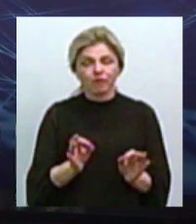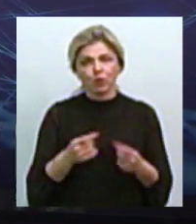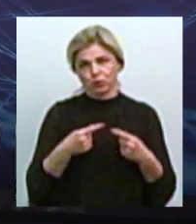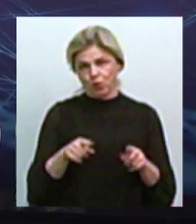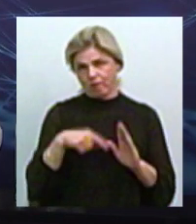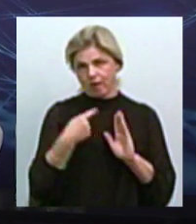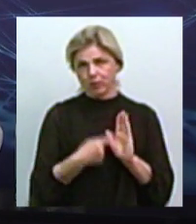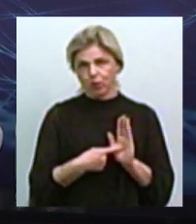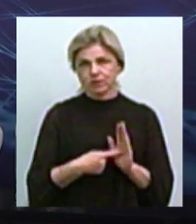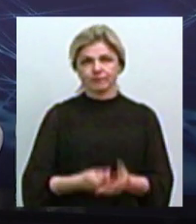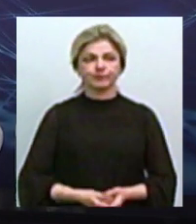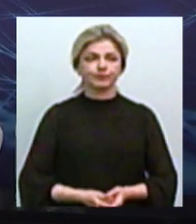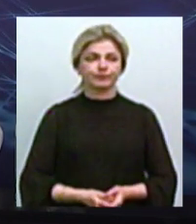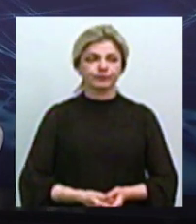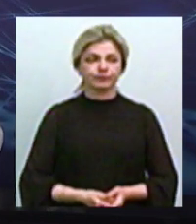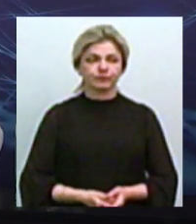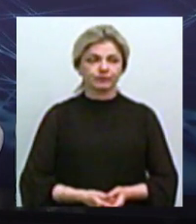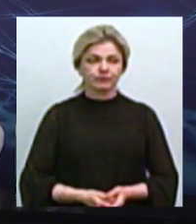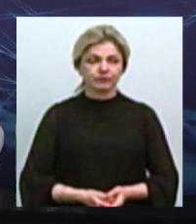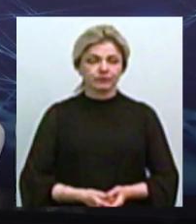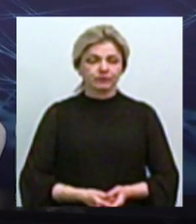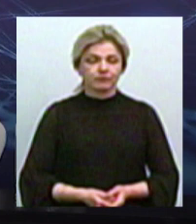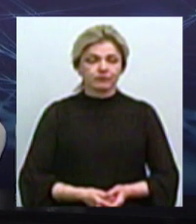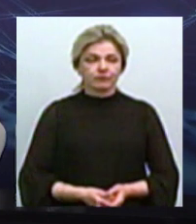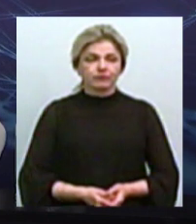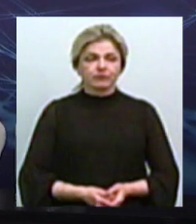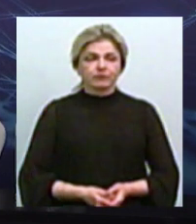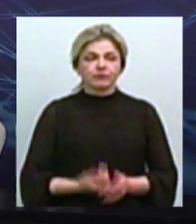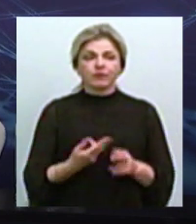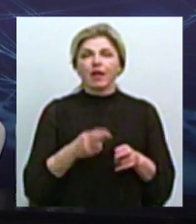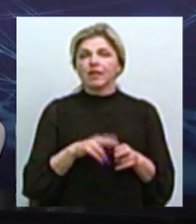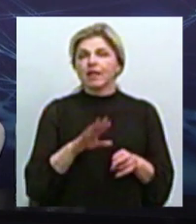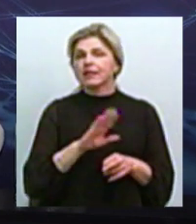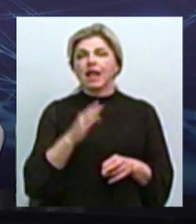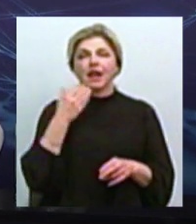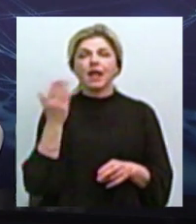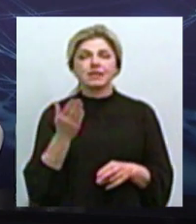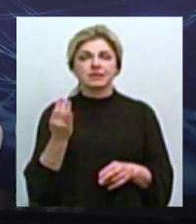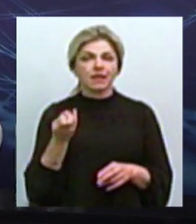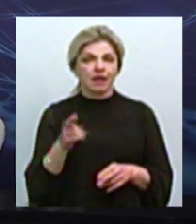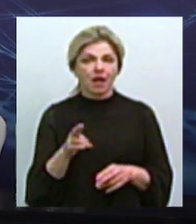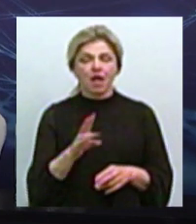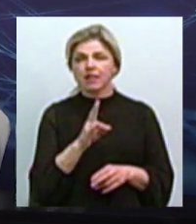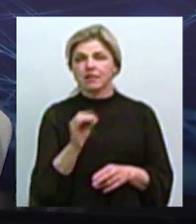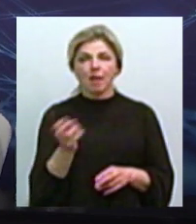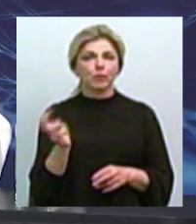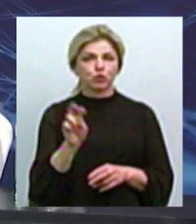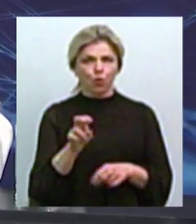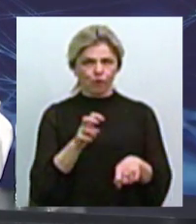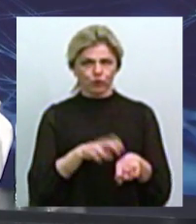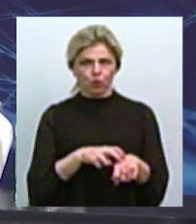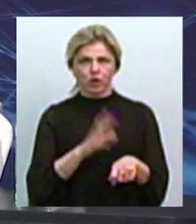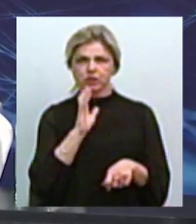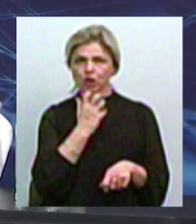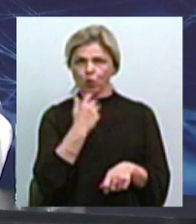вопрос. И принцип строился на том, что это не лекция. То есть это ни в коем случае не пришел доктор с серьезным